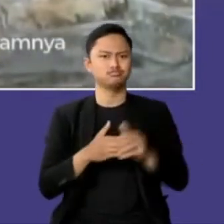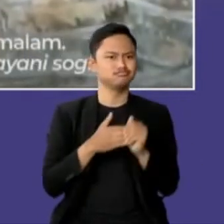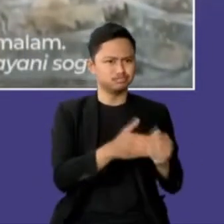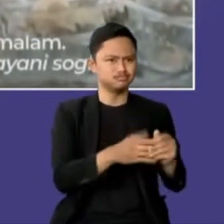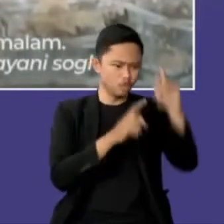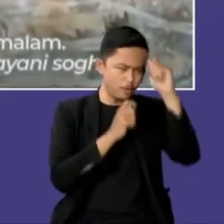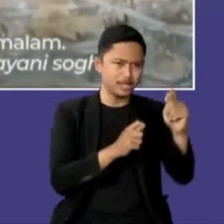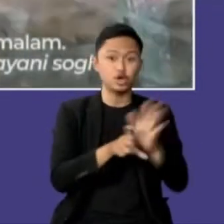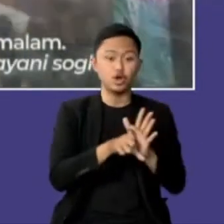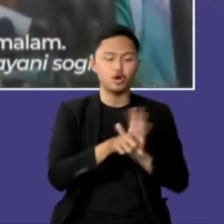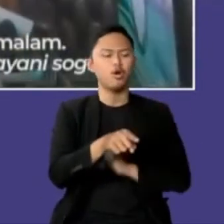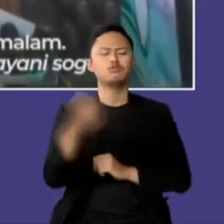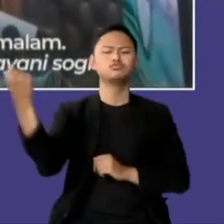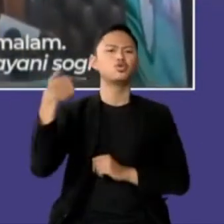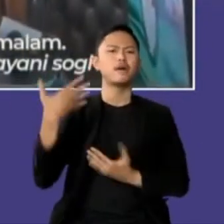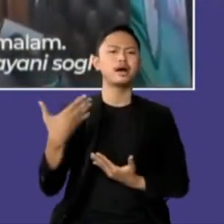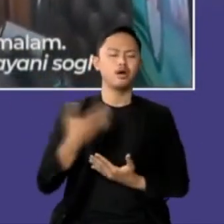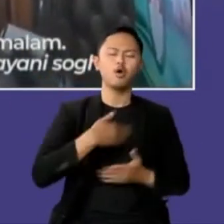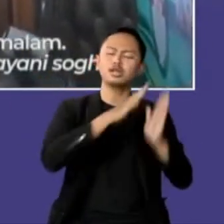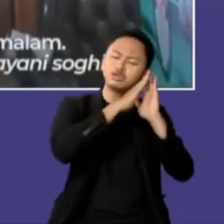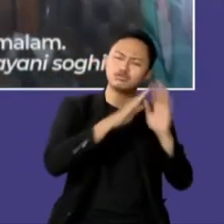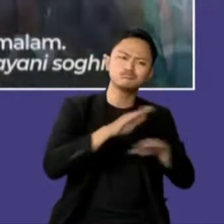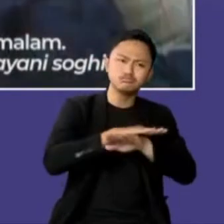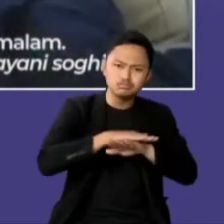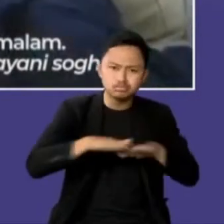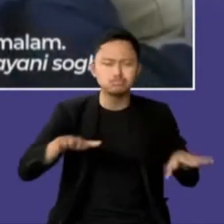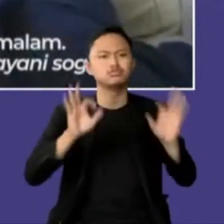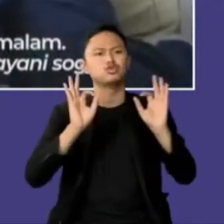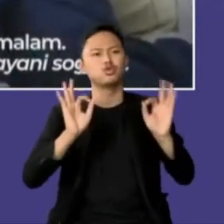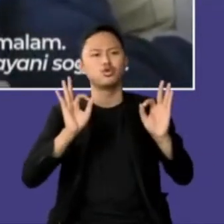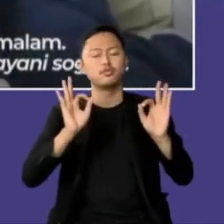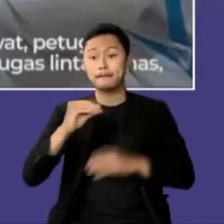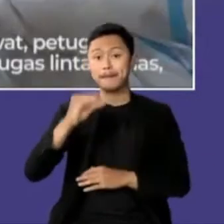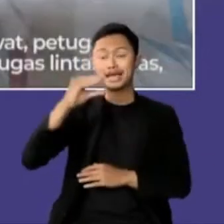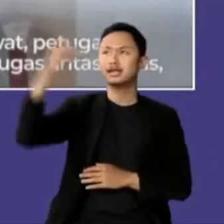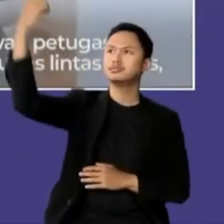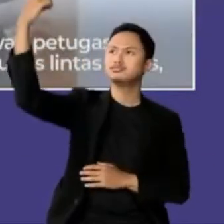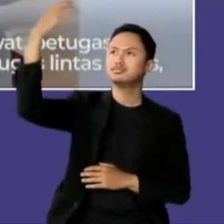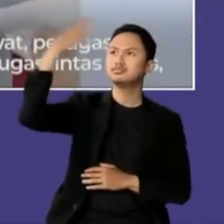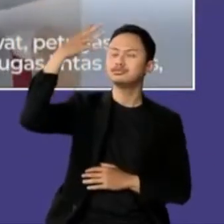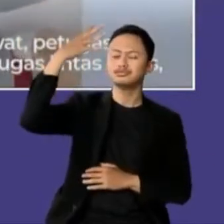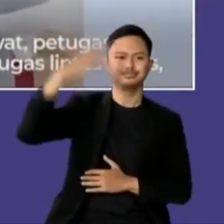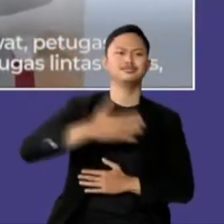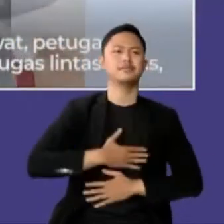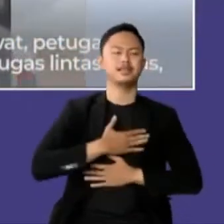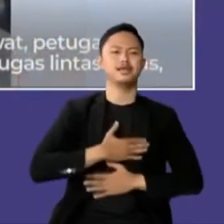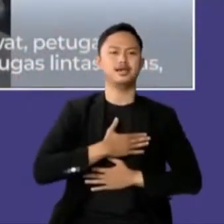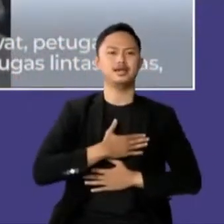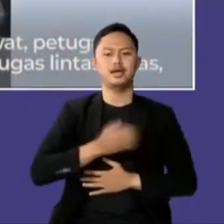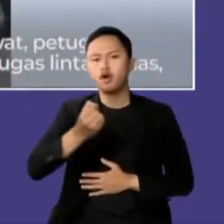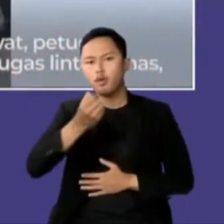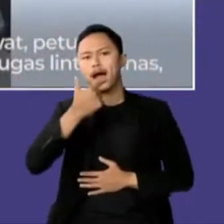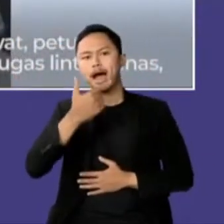dilaksanakan Tidur yang cukup kemudian berjemur minum obat vitamin herbal itu